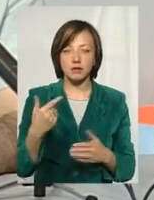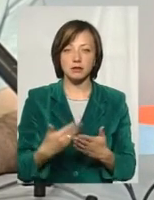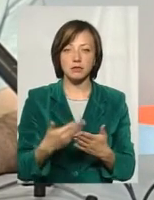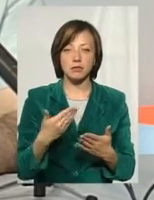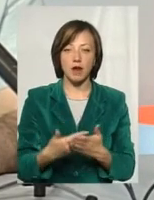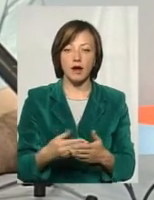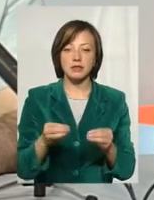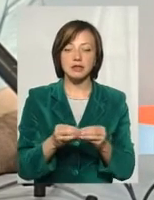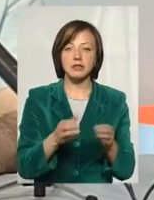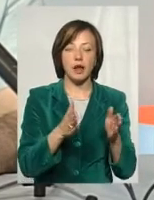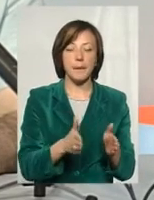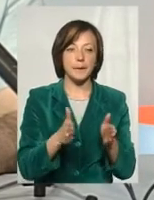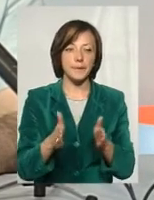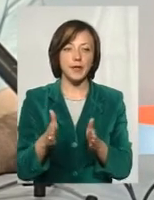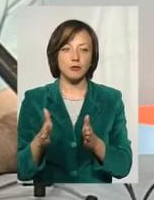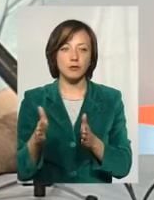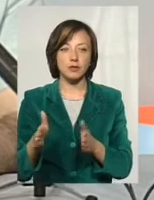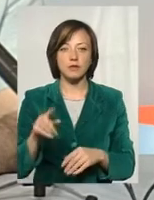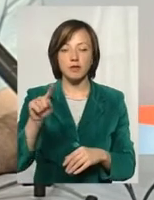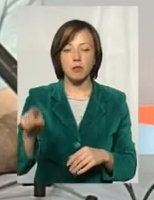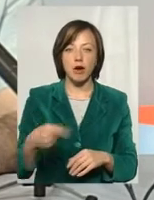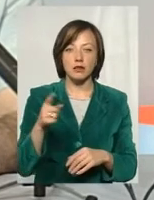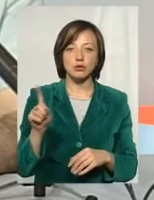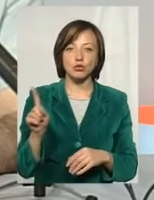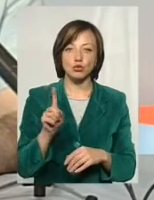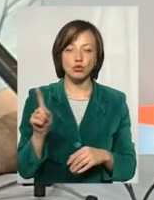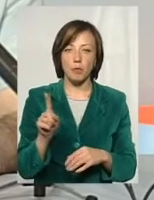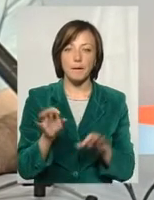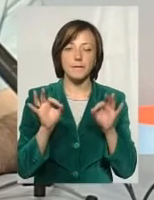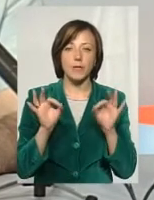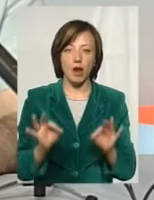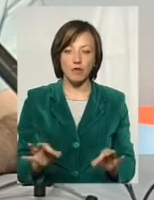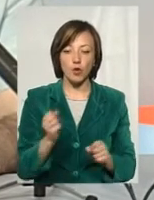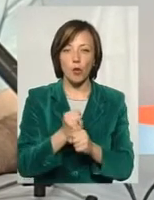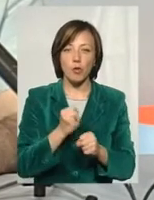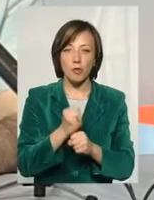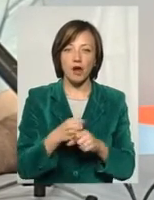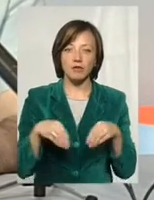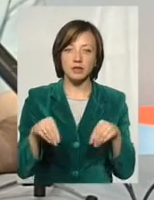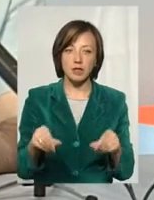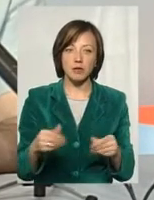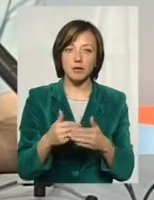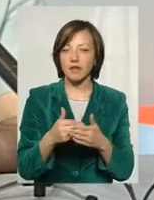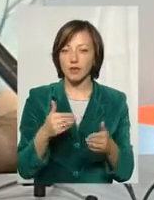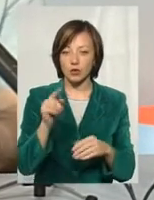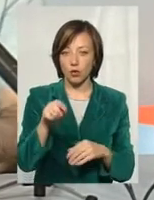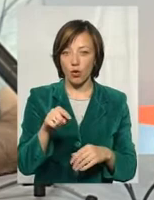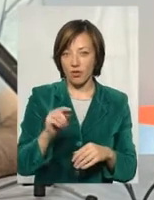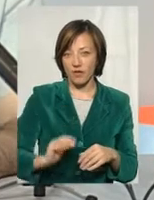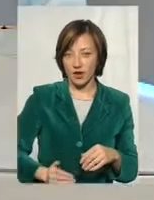скажімо, отої стабільності, вимагати того, щоб він правильно обробляв землю від того ж самого орендаря.